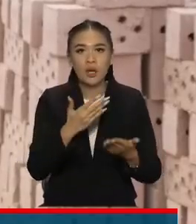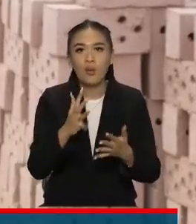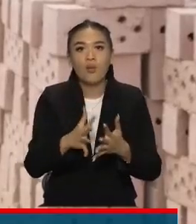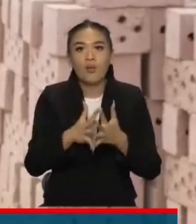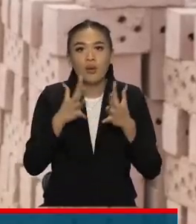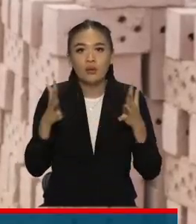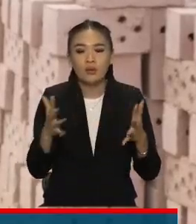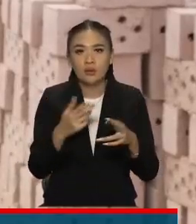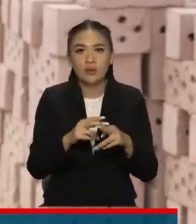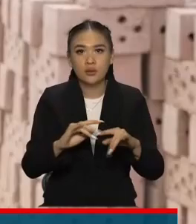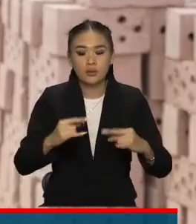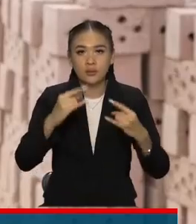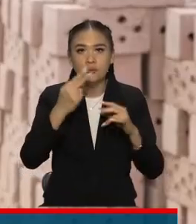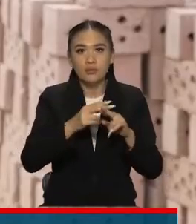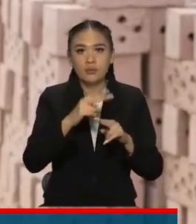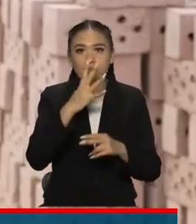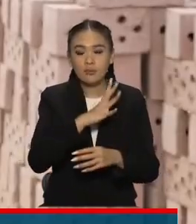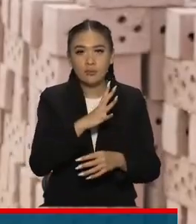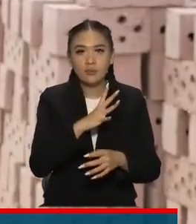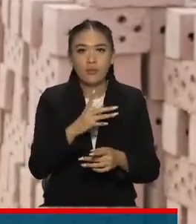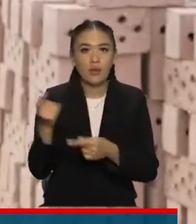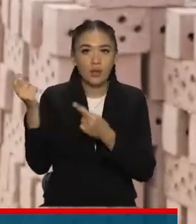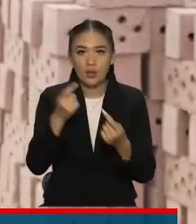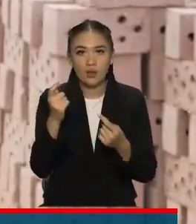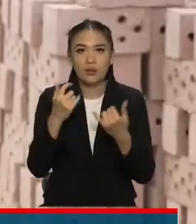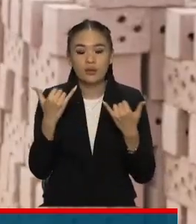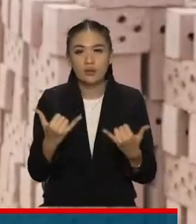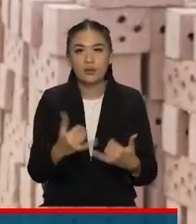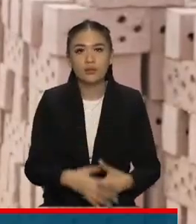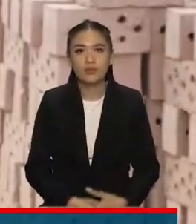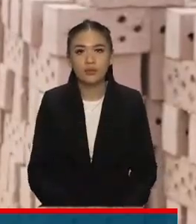артады. Қазір бұл кірпіштер өңірге сырттан жеткізіліп жатыр.